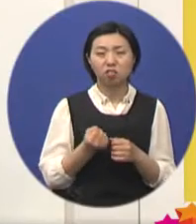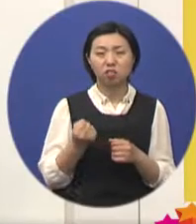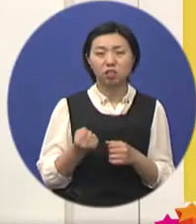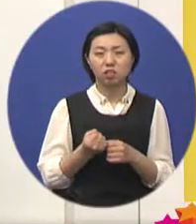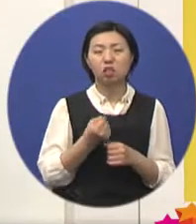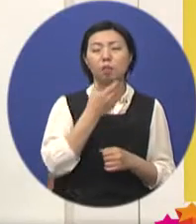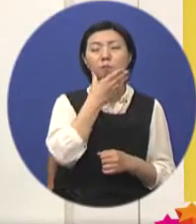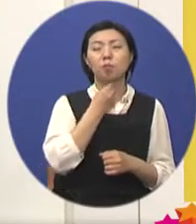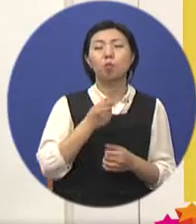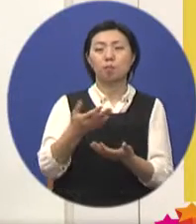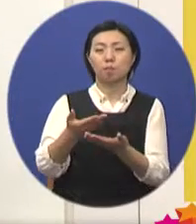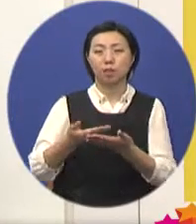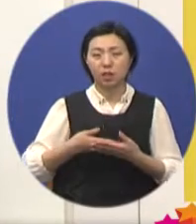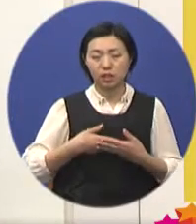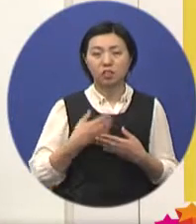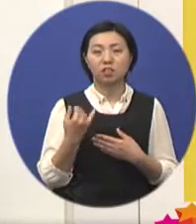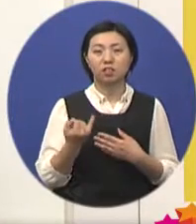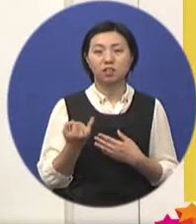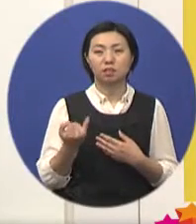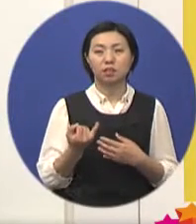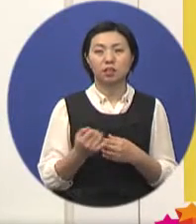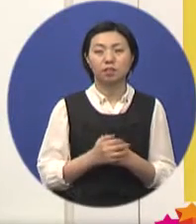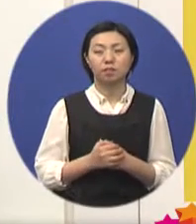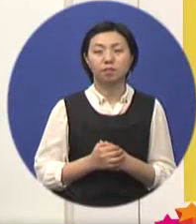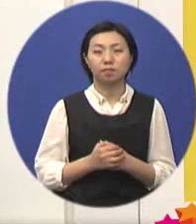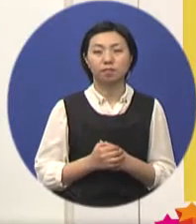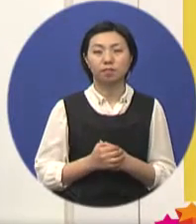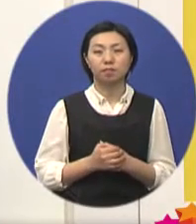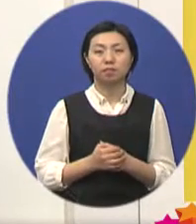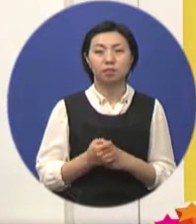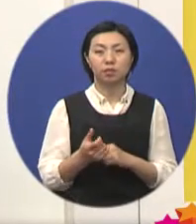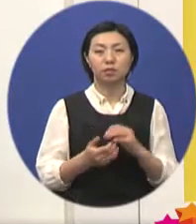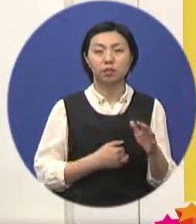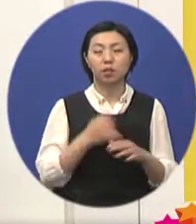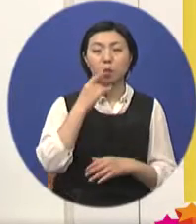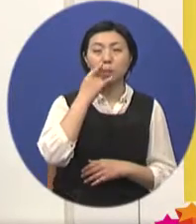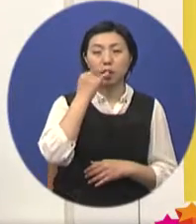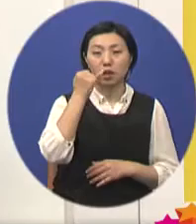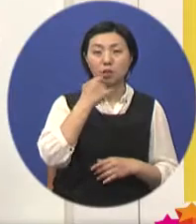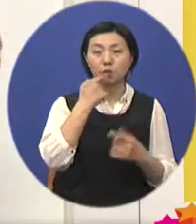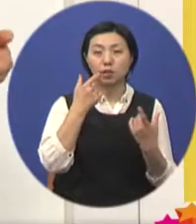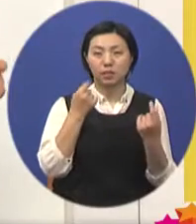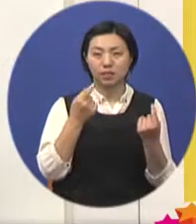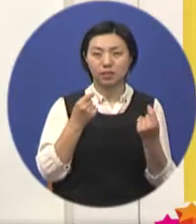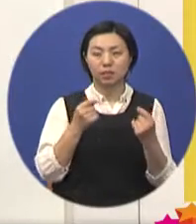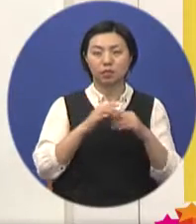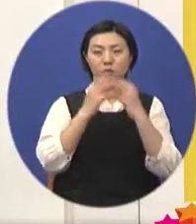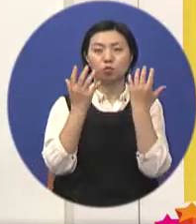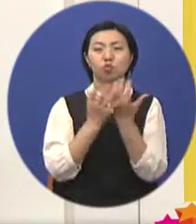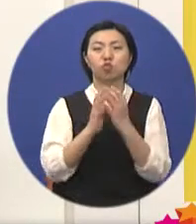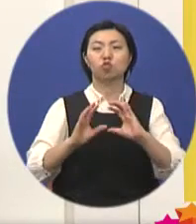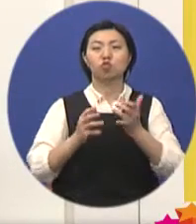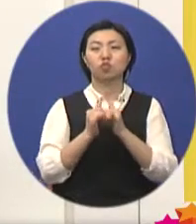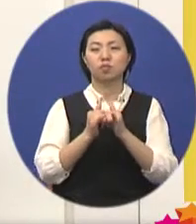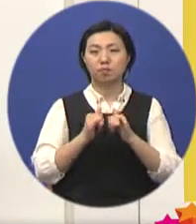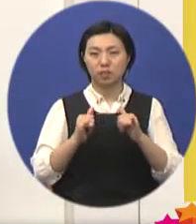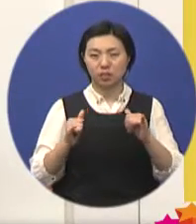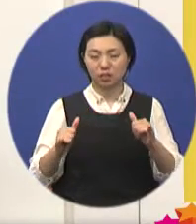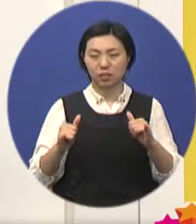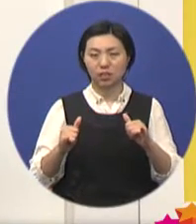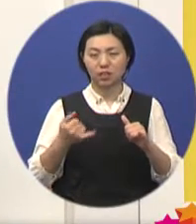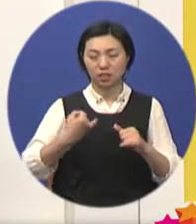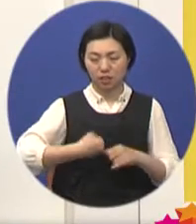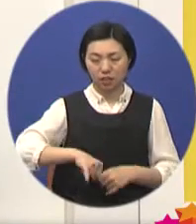복받은 여인입니다. 맞아요. 반갑습니다. 네. 방금 우리 어머님처럼 말씀처럼 전 국민의 자녀들,